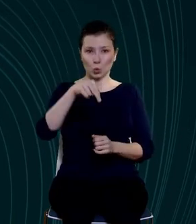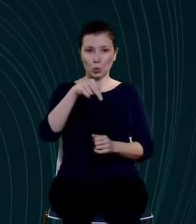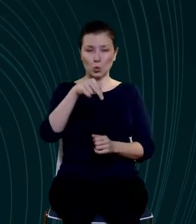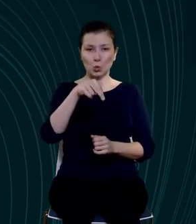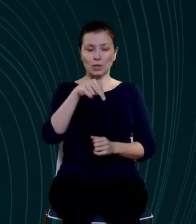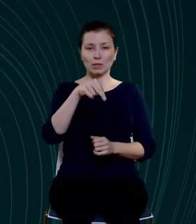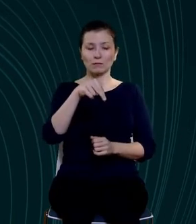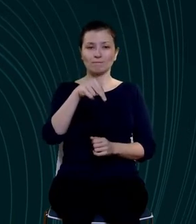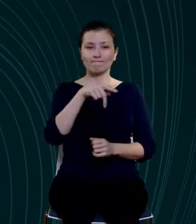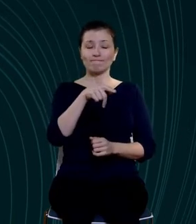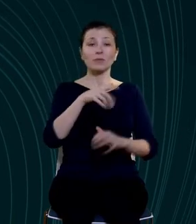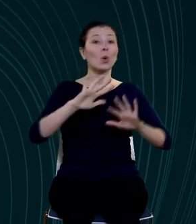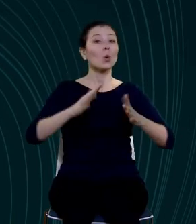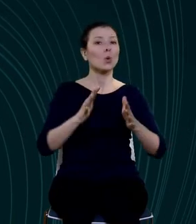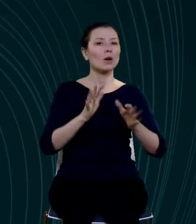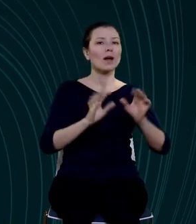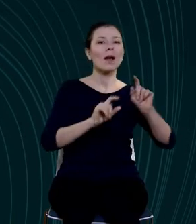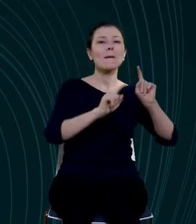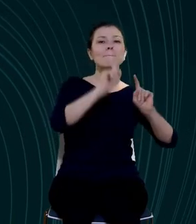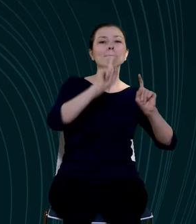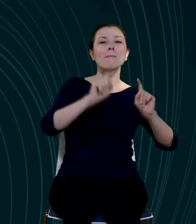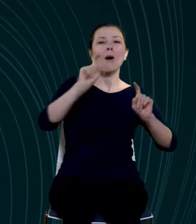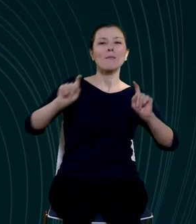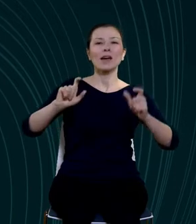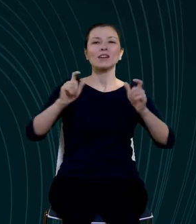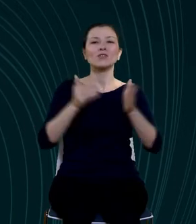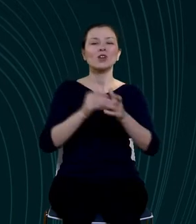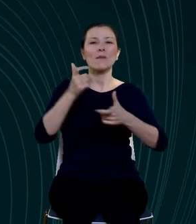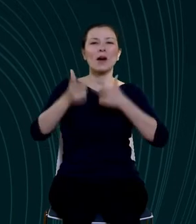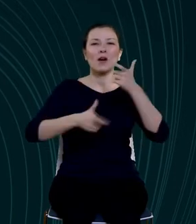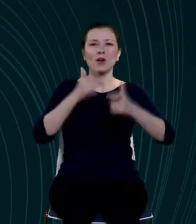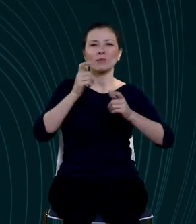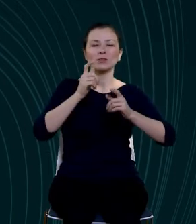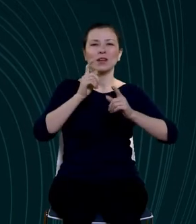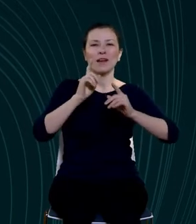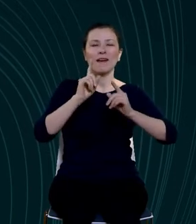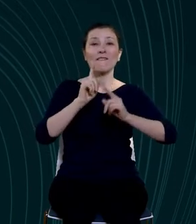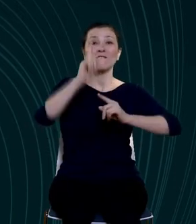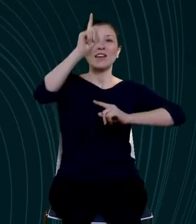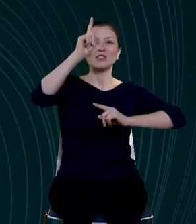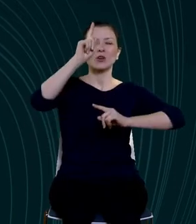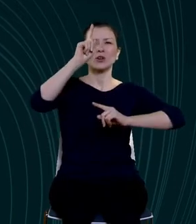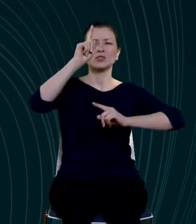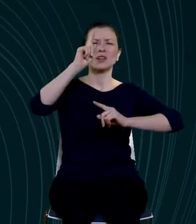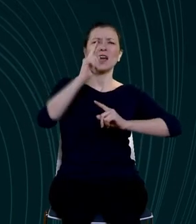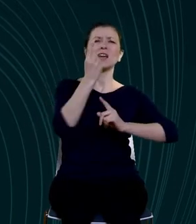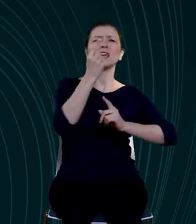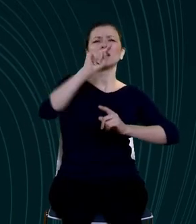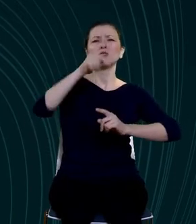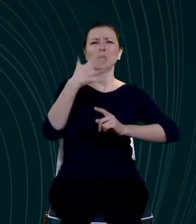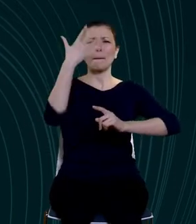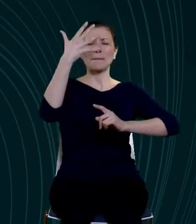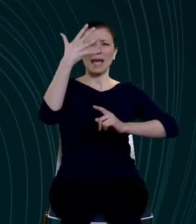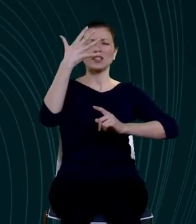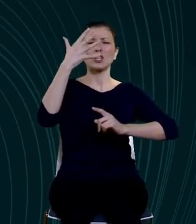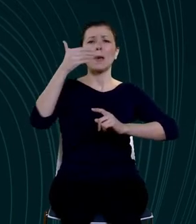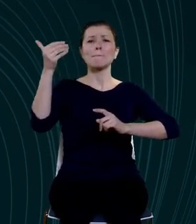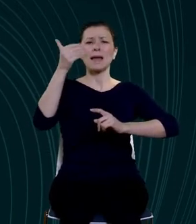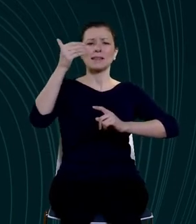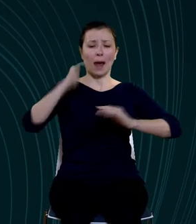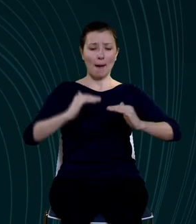że pomiary należy prowadzić na wysokości zwykle 1,5 metra liczone od poziomu podłogi, poziomu